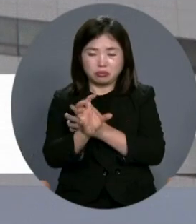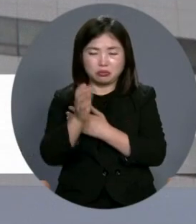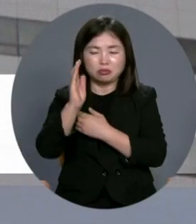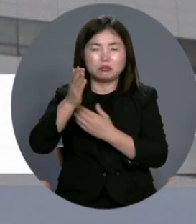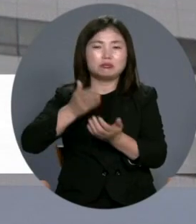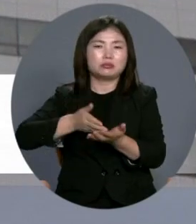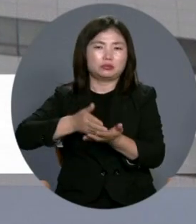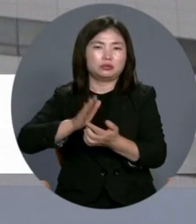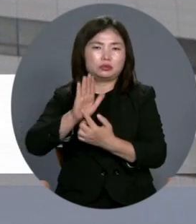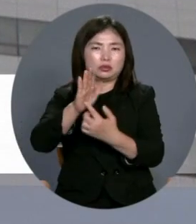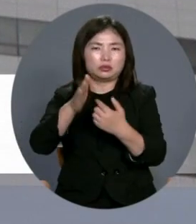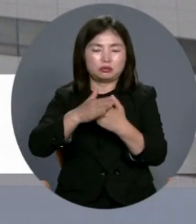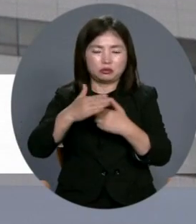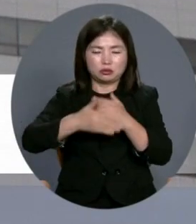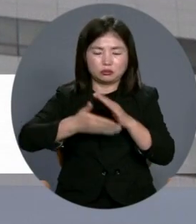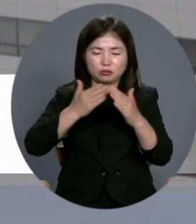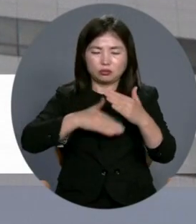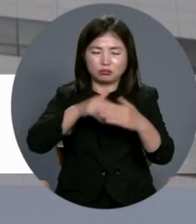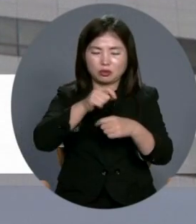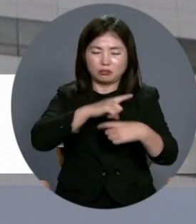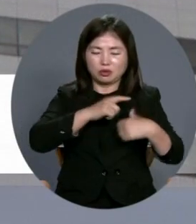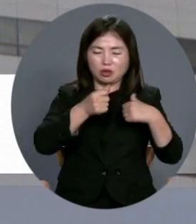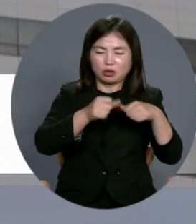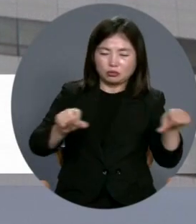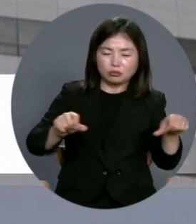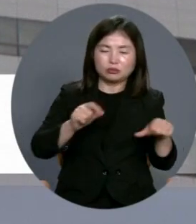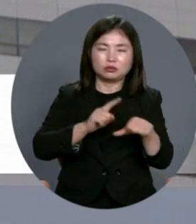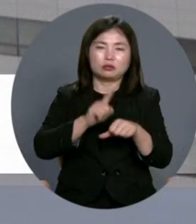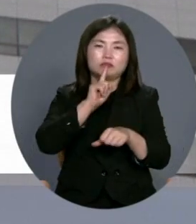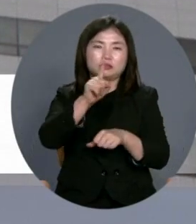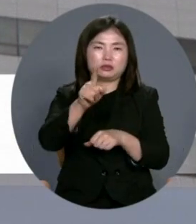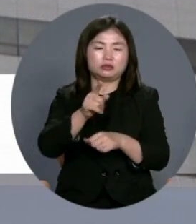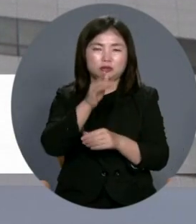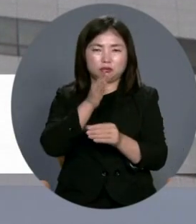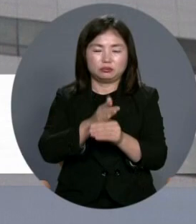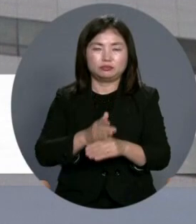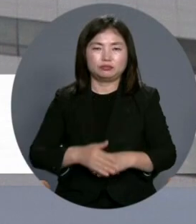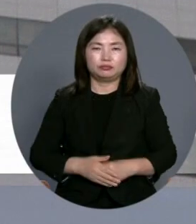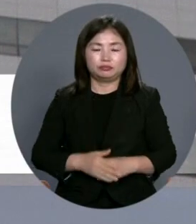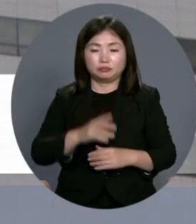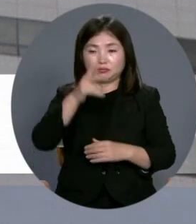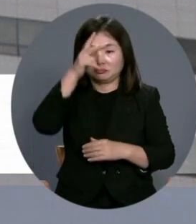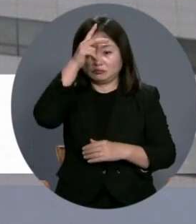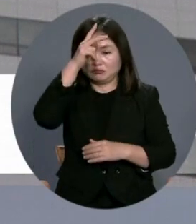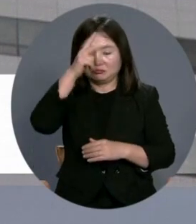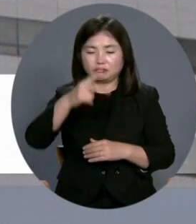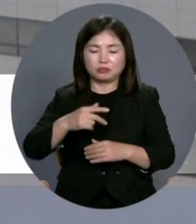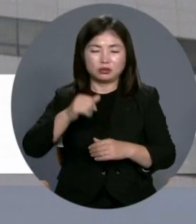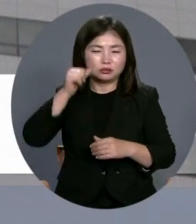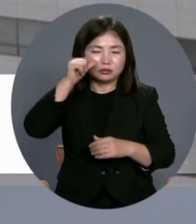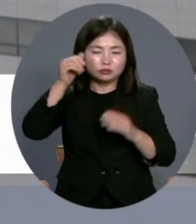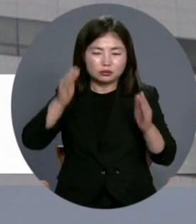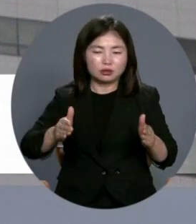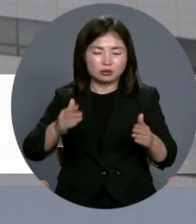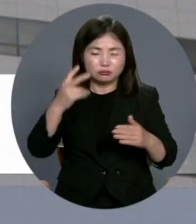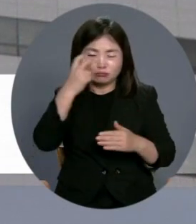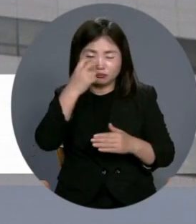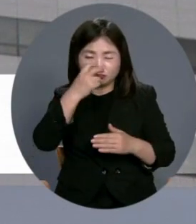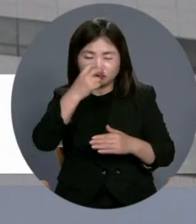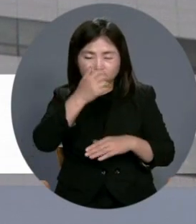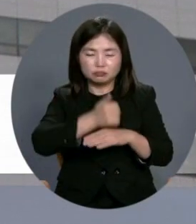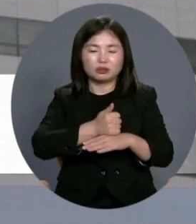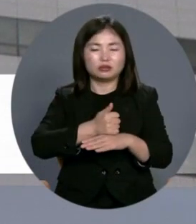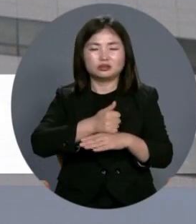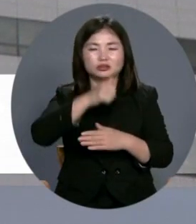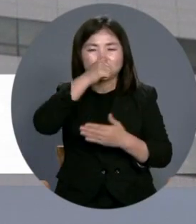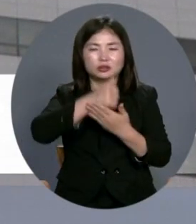방송을 했다며이는 대구시 공무원의 명예를 훼손한 일이라고 주장했습니다 경찰은 다섯 달 넘게 사건을 검토한 뒤